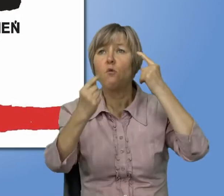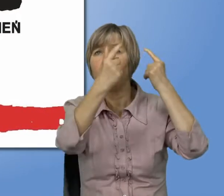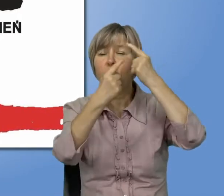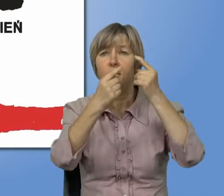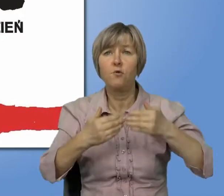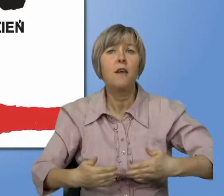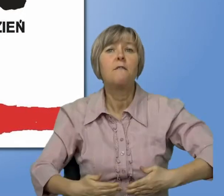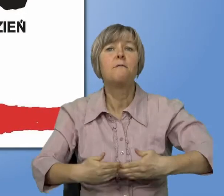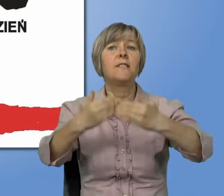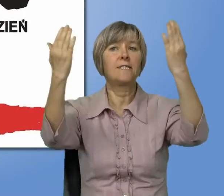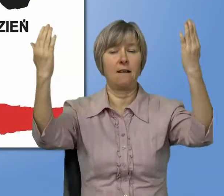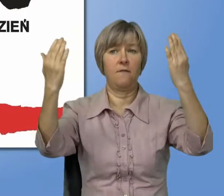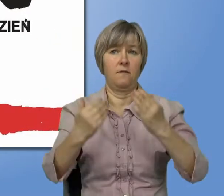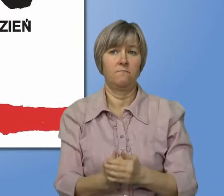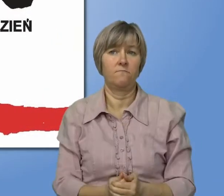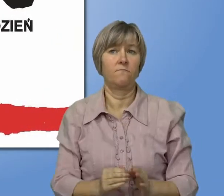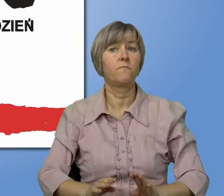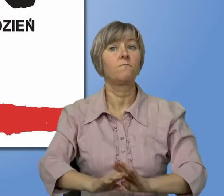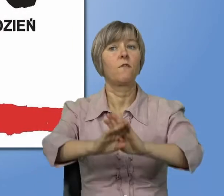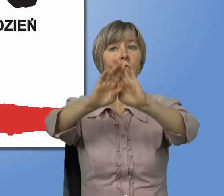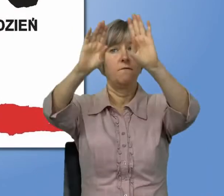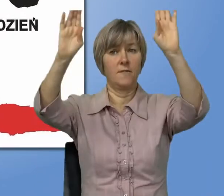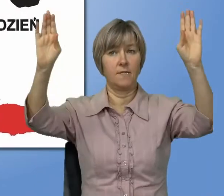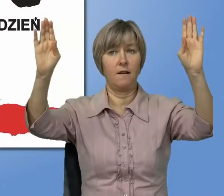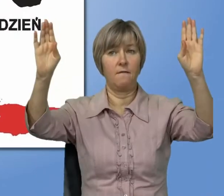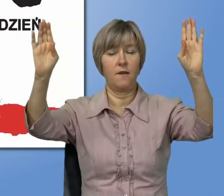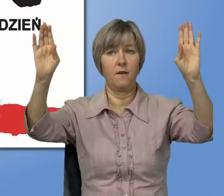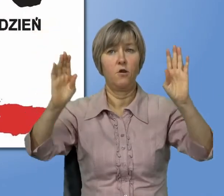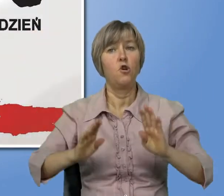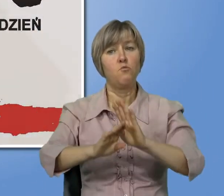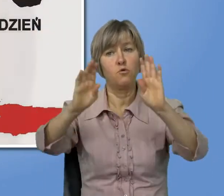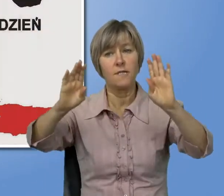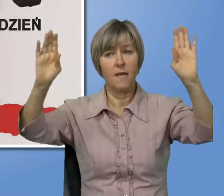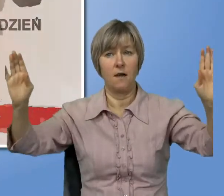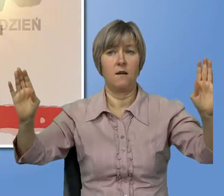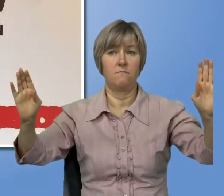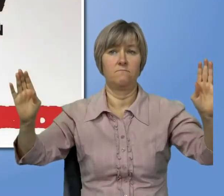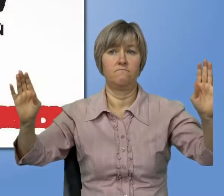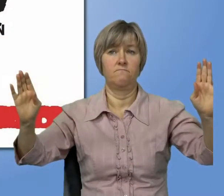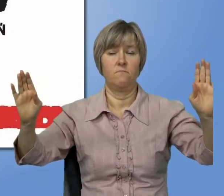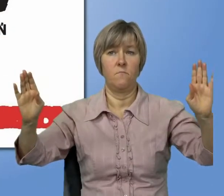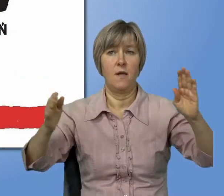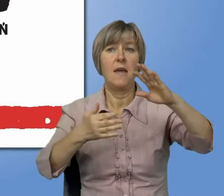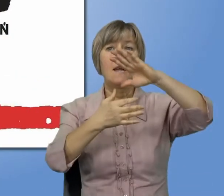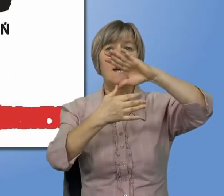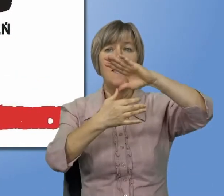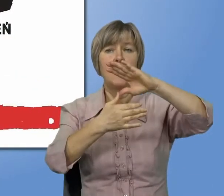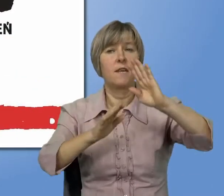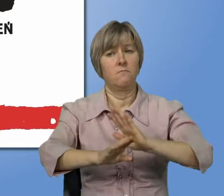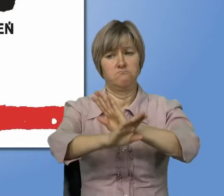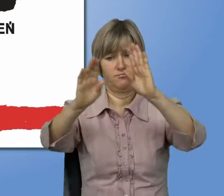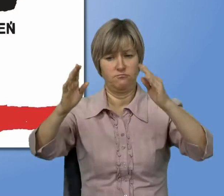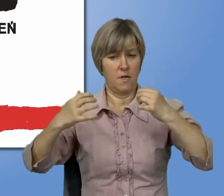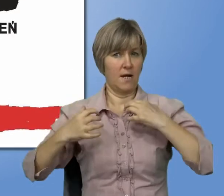myśli wydarzeń masowych. Duże muzea, duże galerie artystyczne,